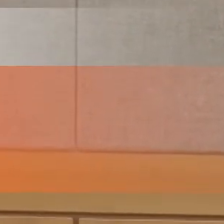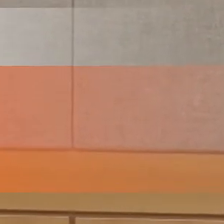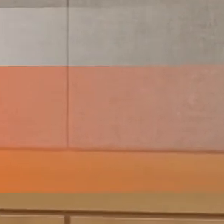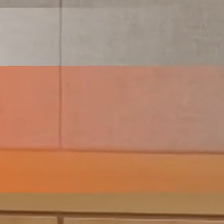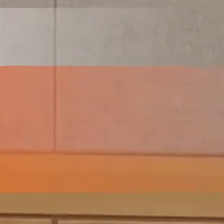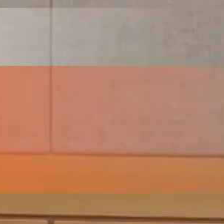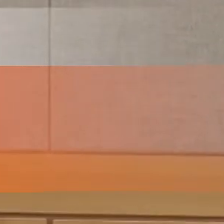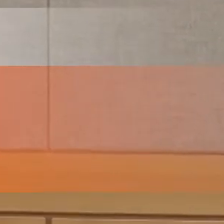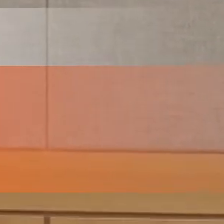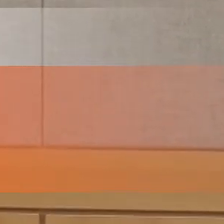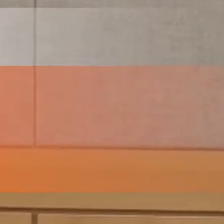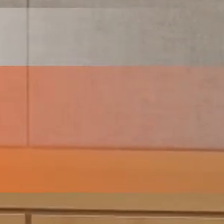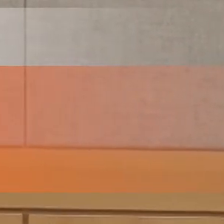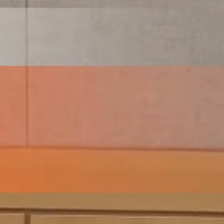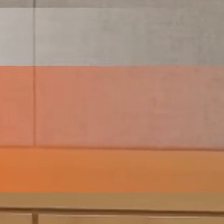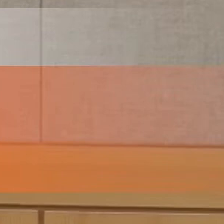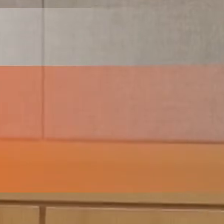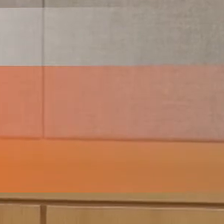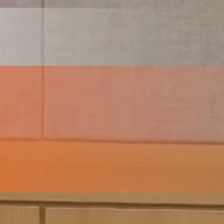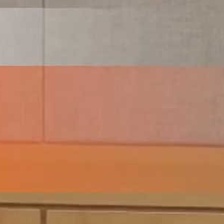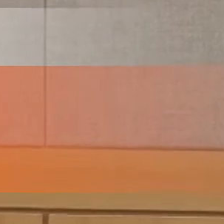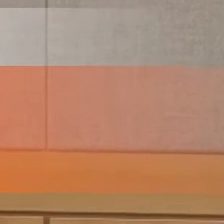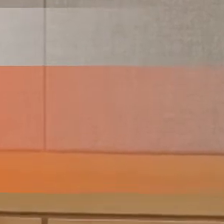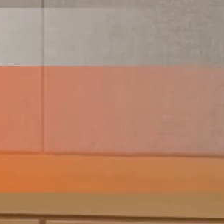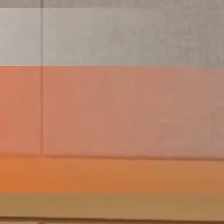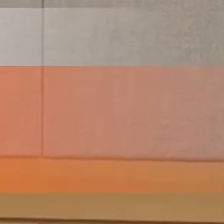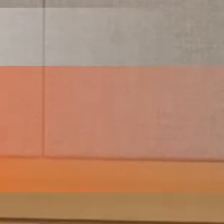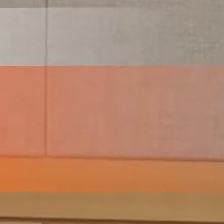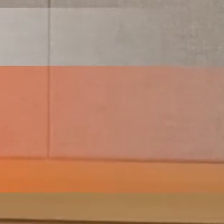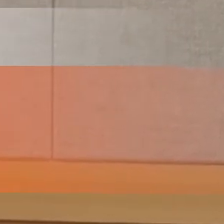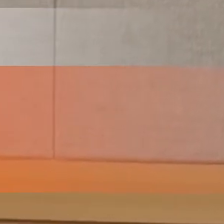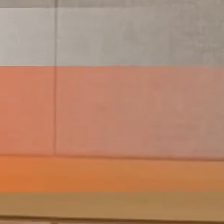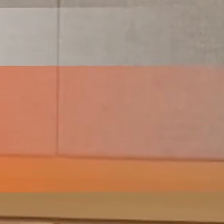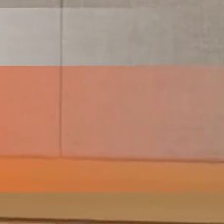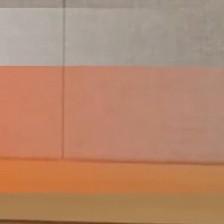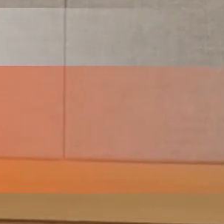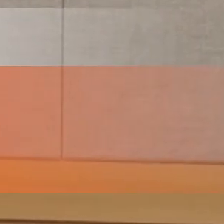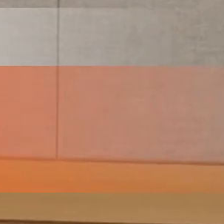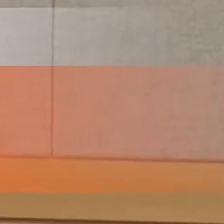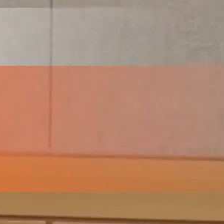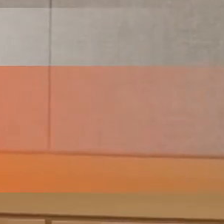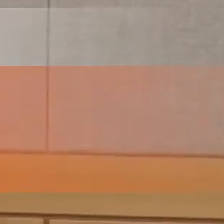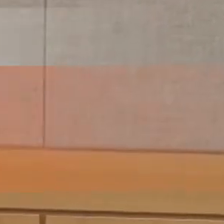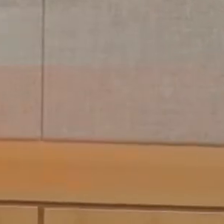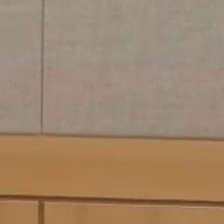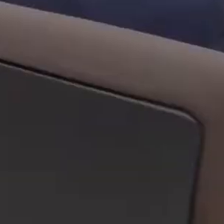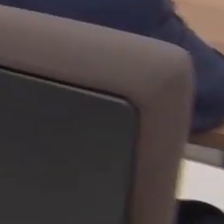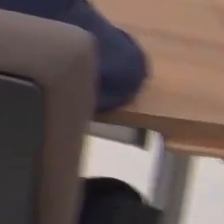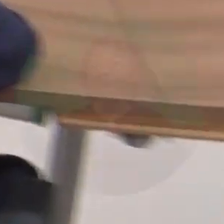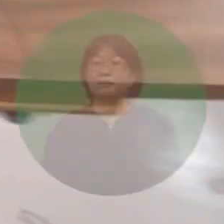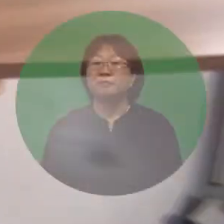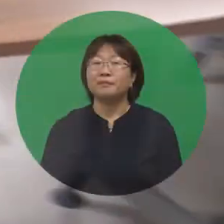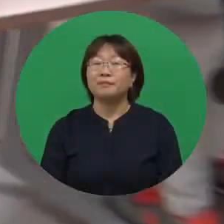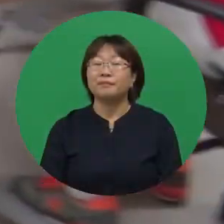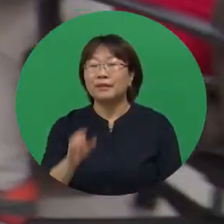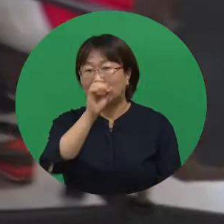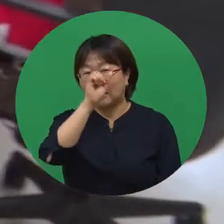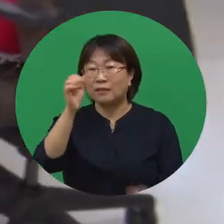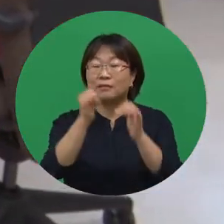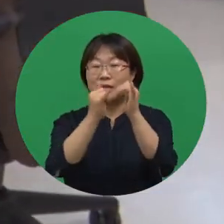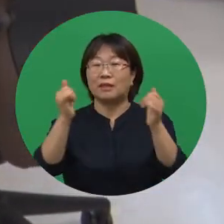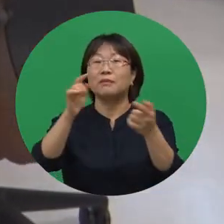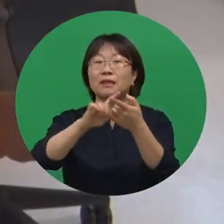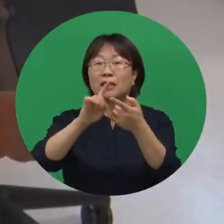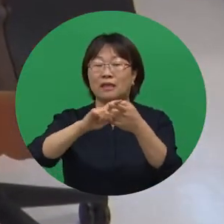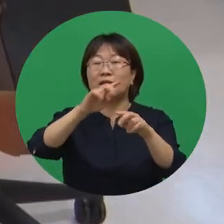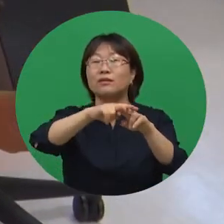도와주시는 분들에게 정말 고맙다는 말씀을 드리겠습니다. 한경단체에도 고마운 편입니다. 당첨된